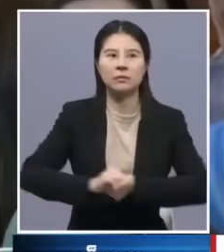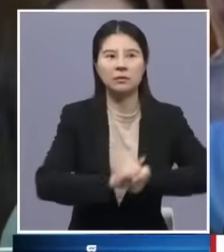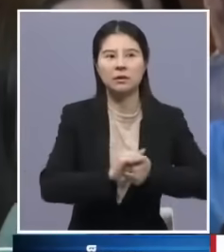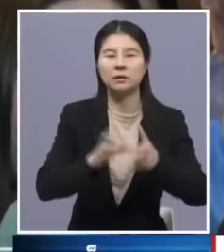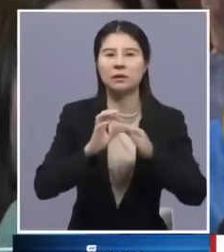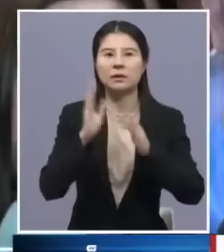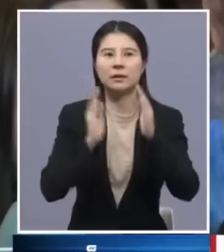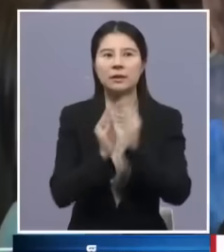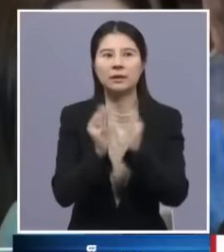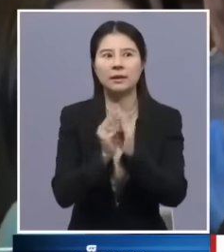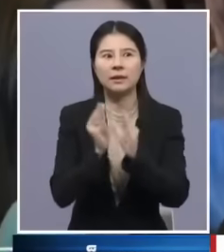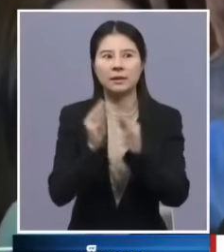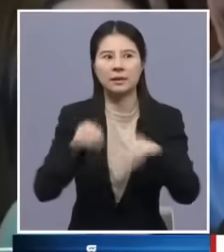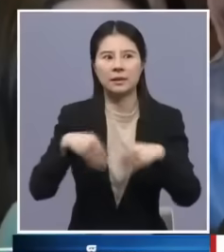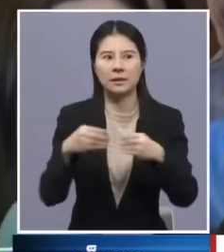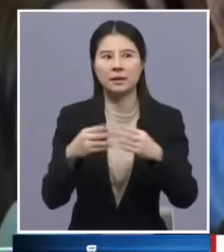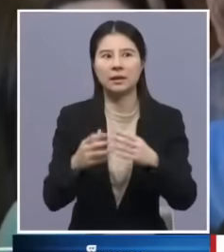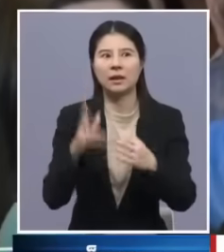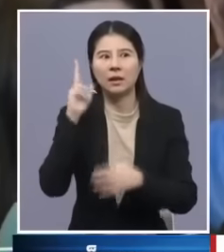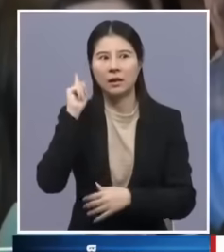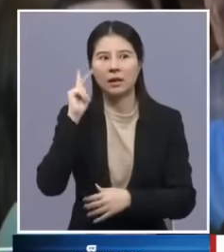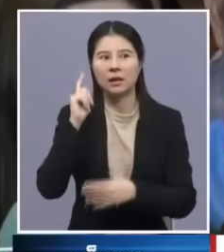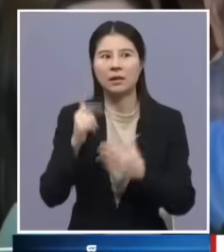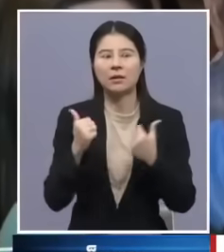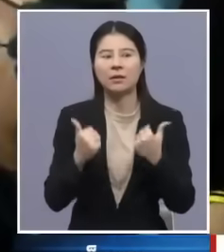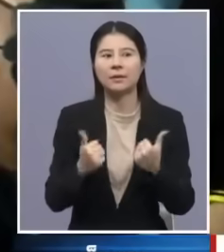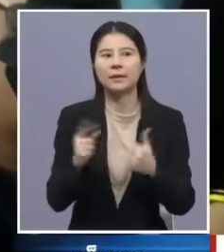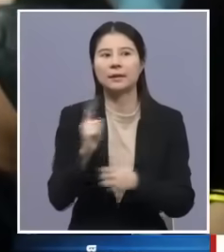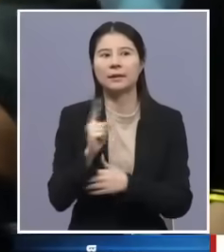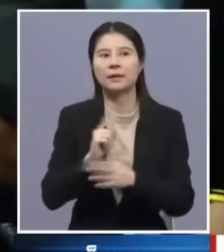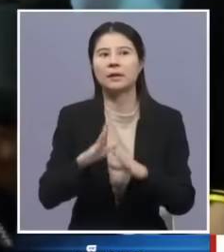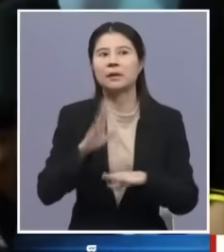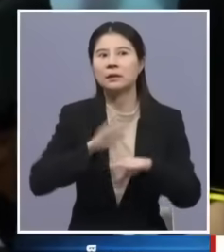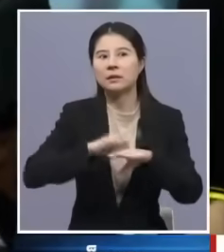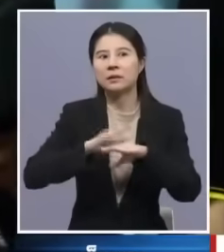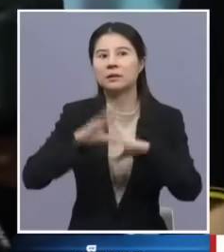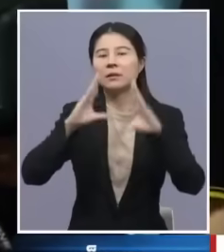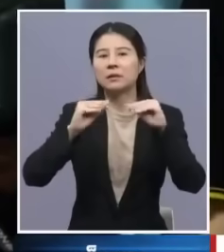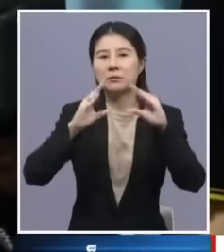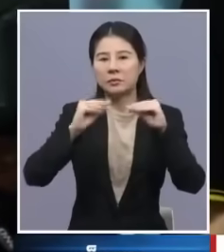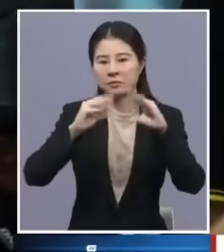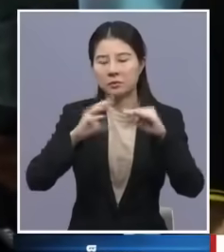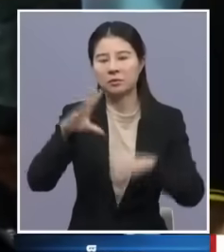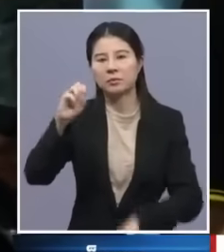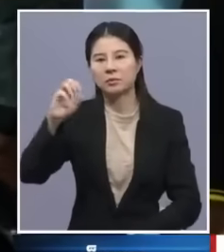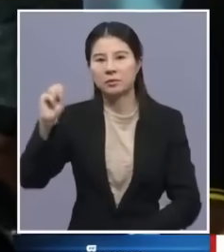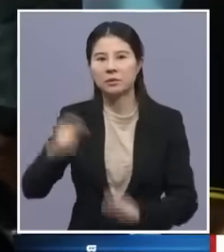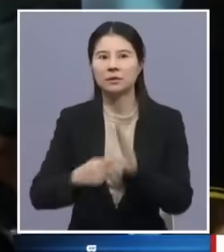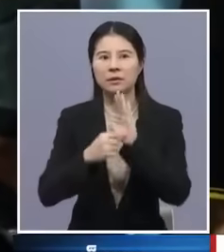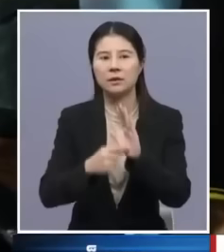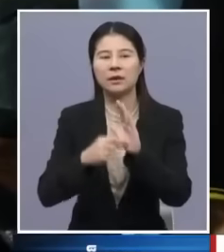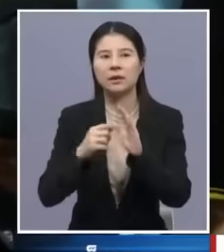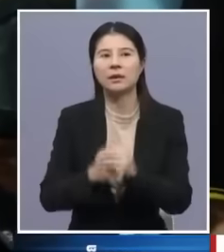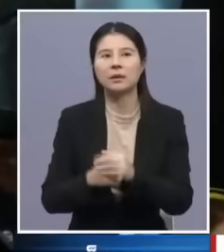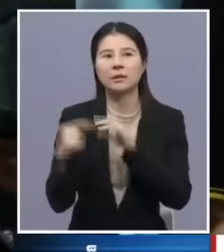คขณะเดียวกันมีรายงานข่าวว่าในวันนี้อะค่ะคุณเดชอิดจะมีการเรียกประชุมสสของพรรคเพื่อมีมติเสนอให้นายเฉลิมชัย